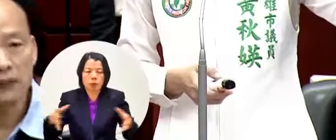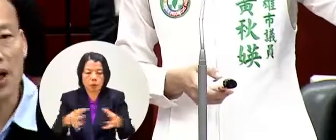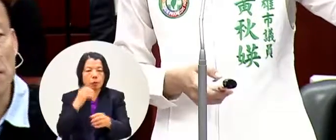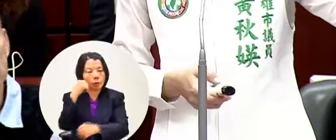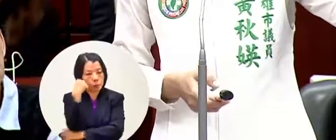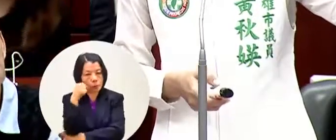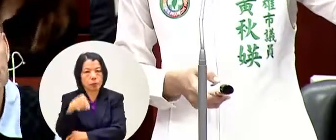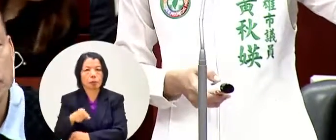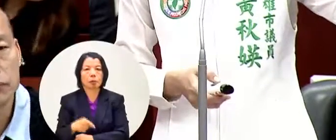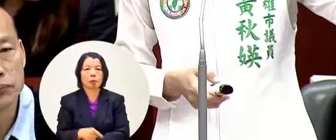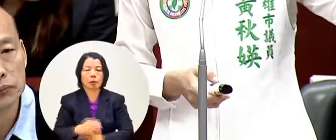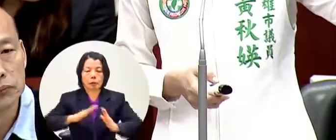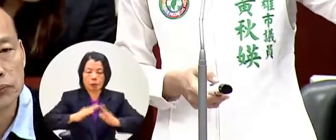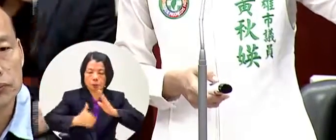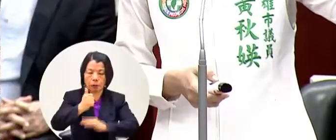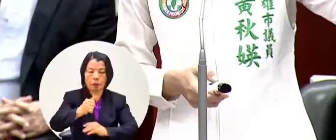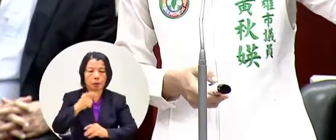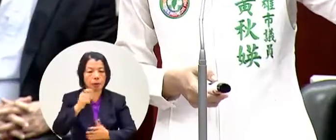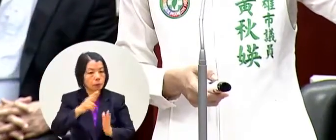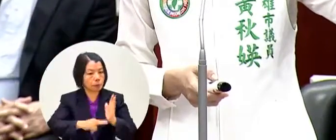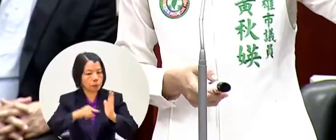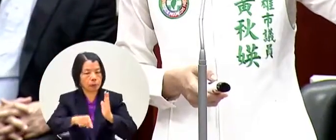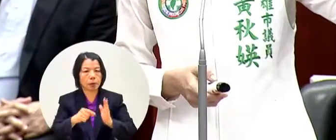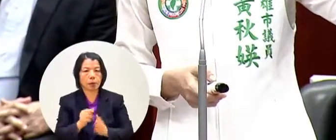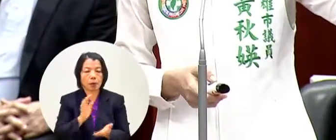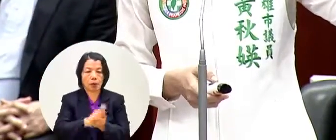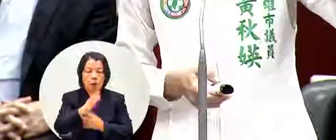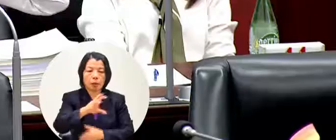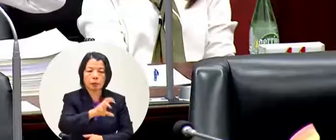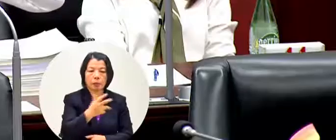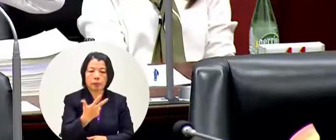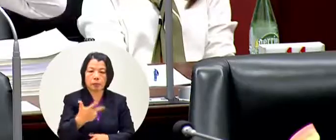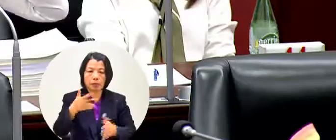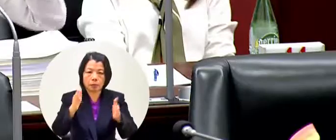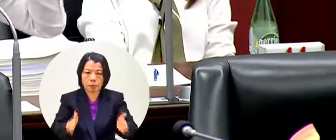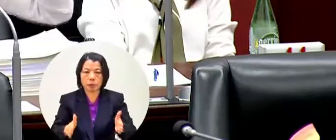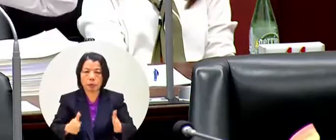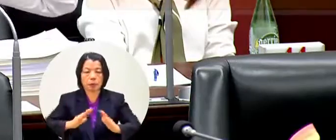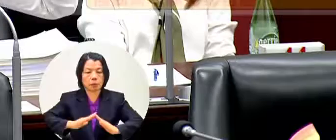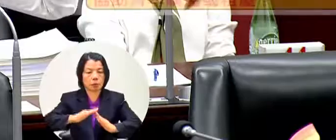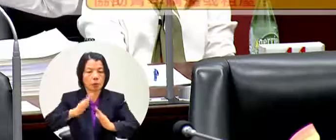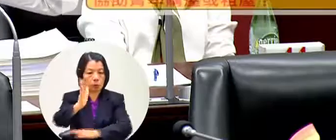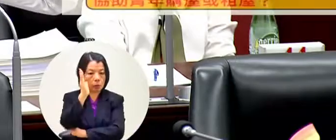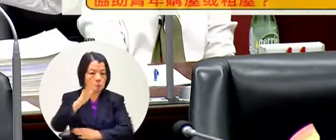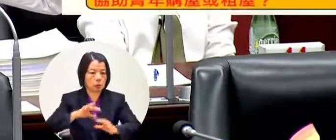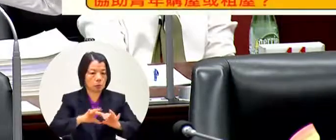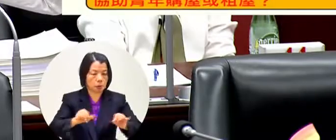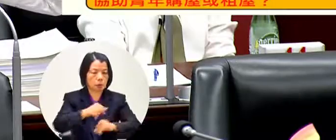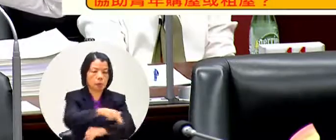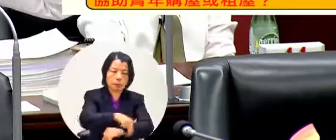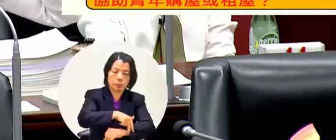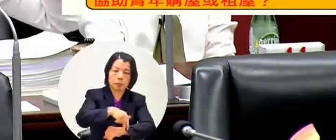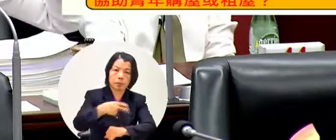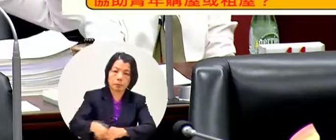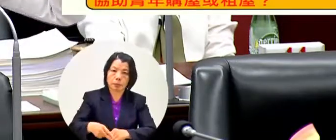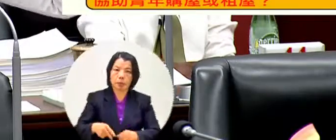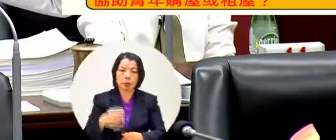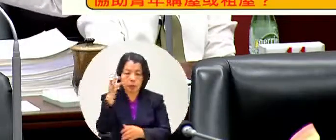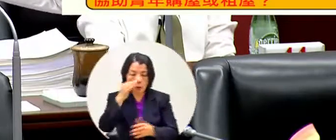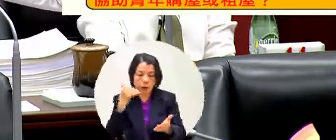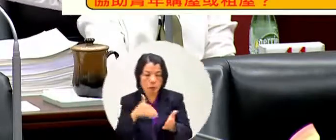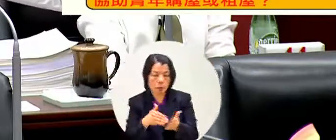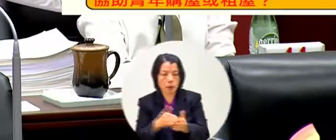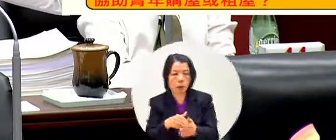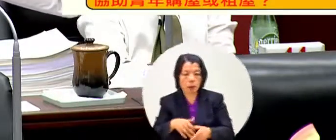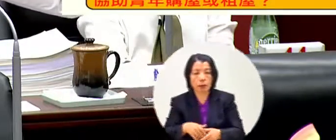的。还有推一些老年人的老青共住，现在我们已经开始，社会局也开始办了，让一些长辈很寂寞，内心很寂寞，